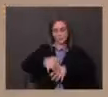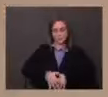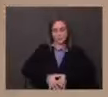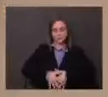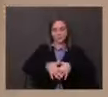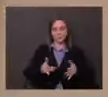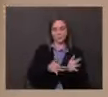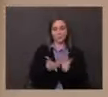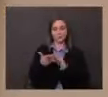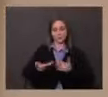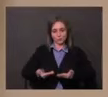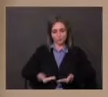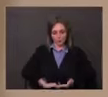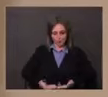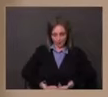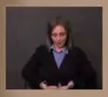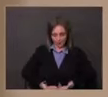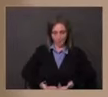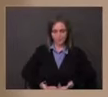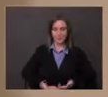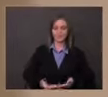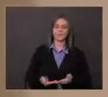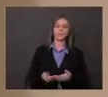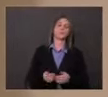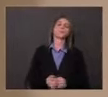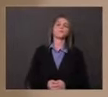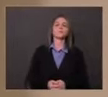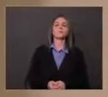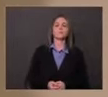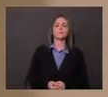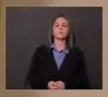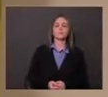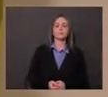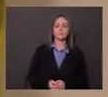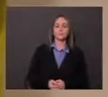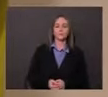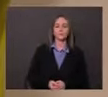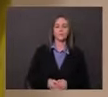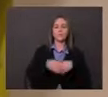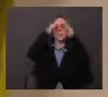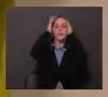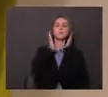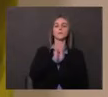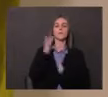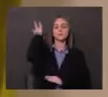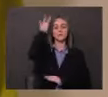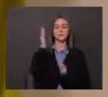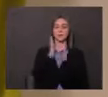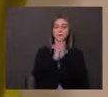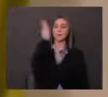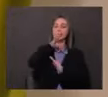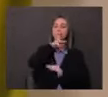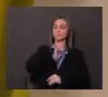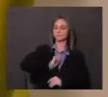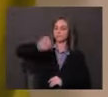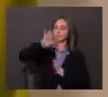Frauen. Und gebenedeit ist die Frucht deines Leibes, Jesus. Santa Maria, Mãe de Deus,